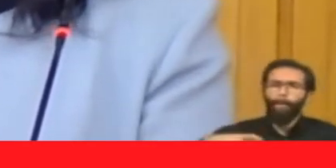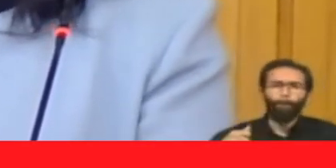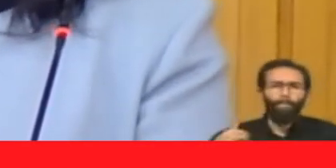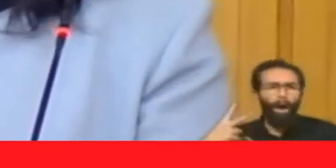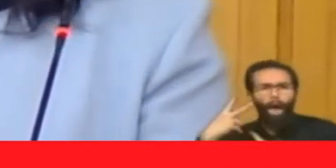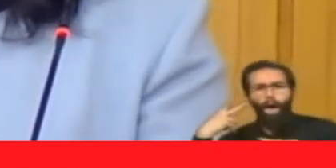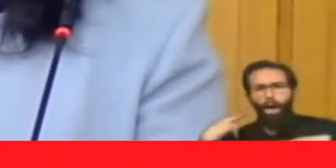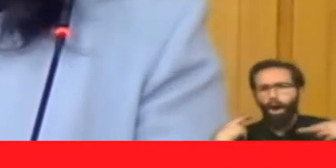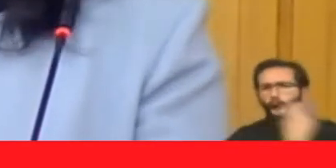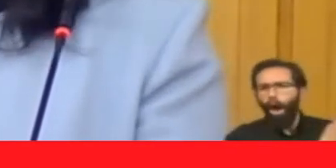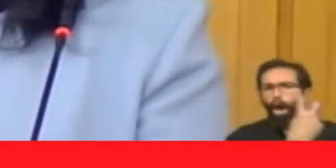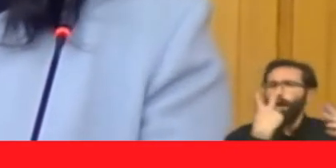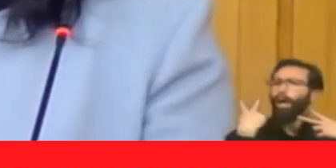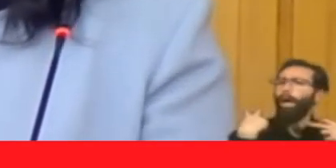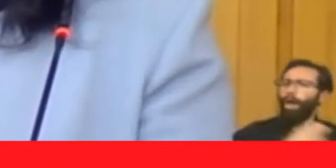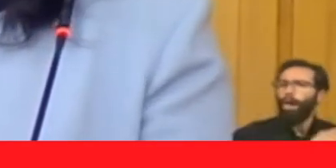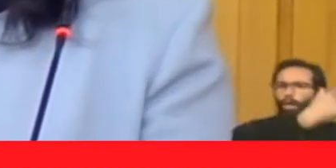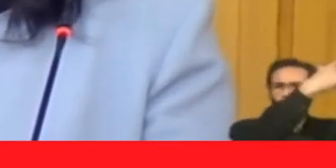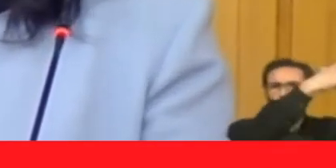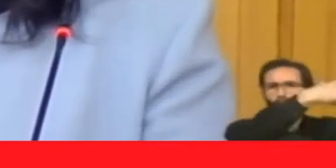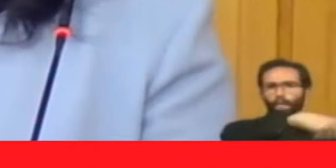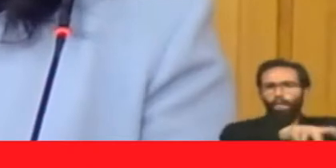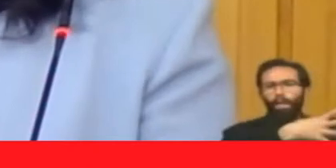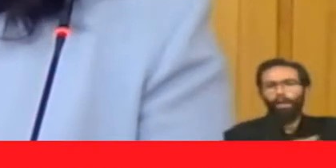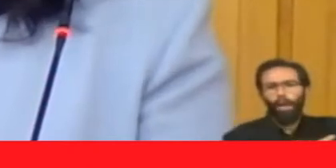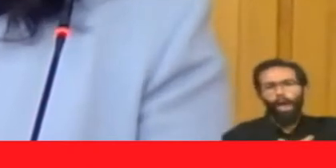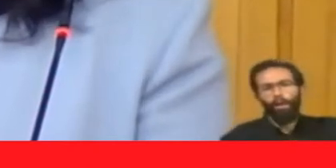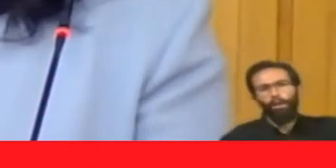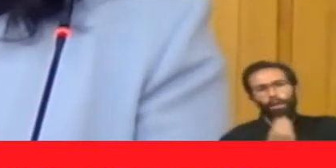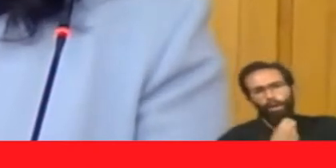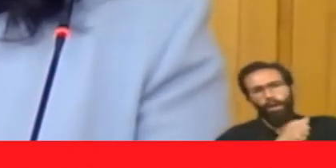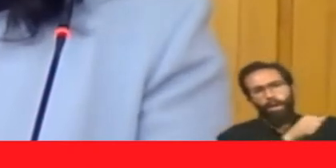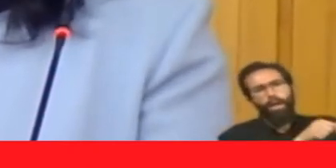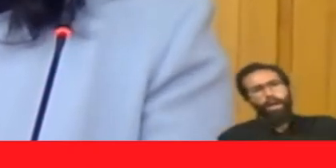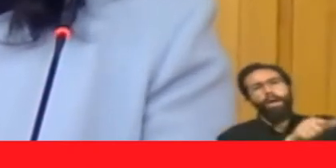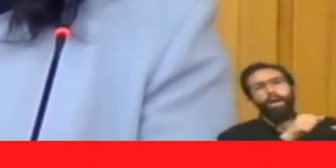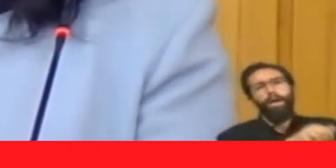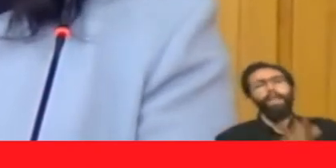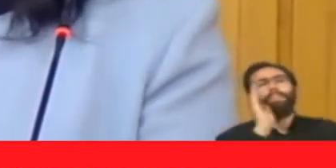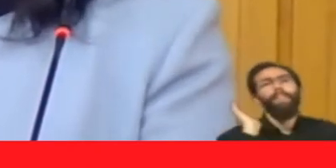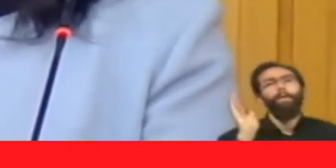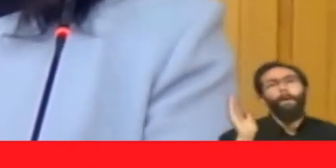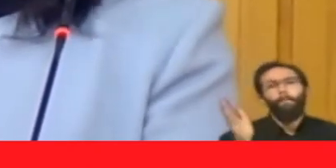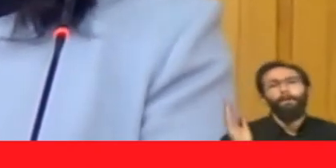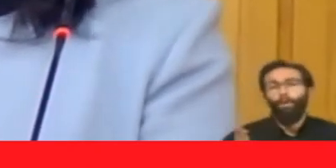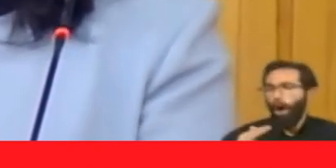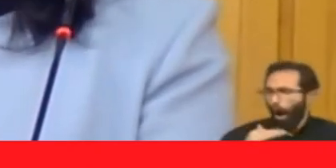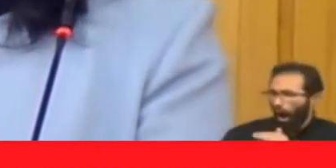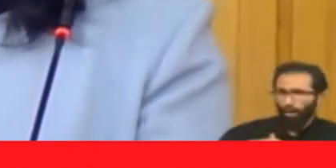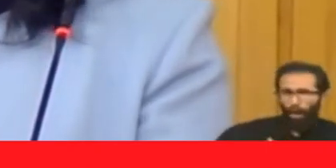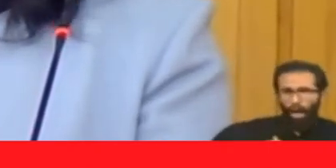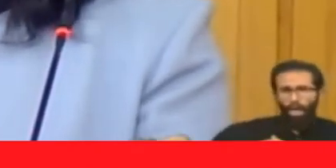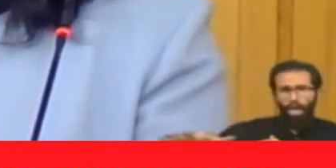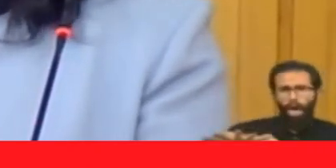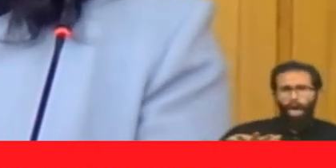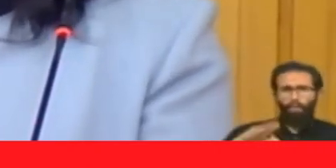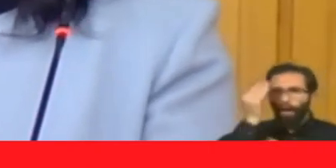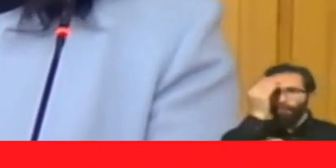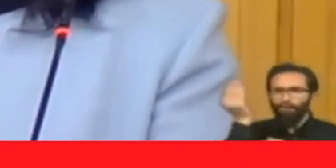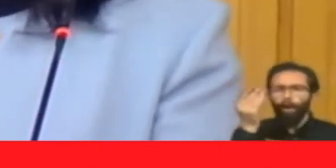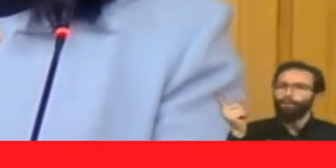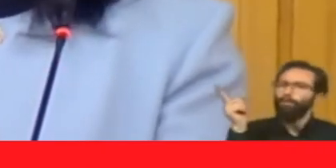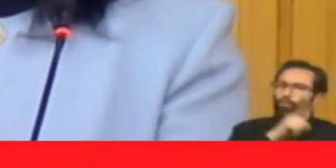ve yandaşlarına dağıttılar. Dağıtmaya da devam ediyorlar. Halkın yoksullaşmasının en büyük